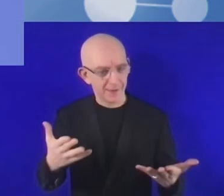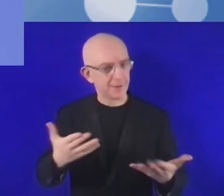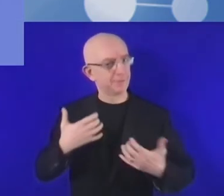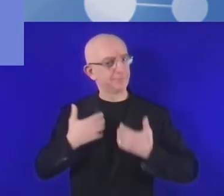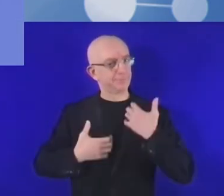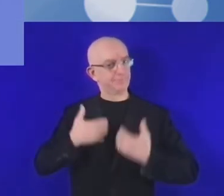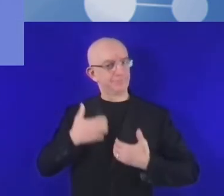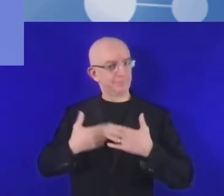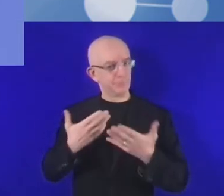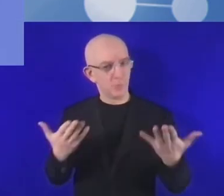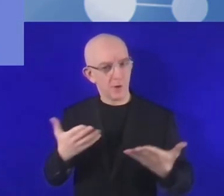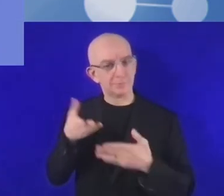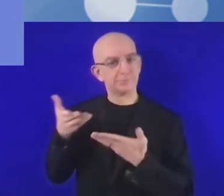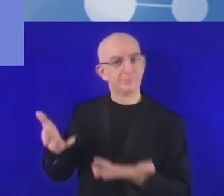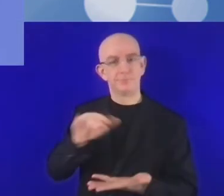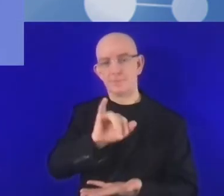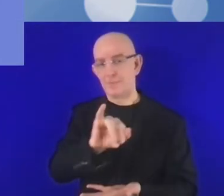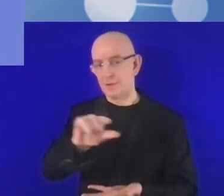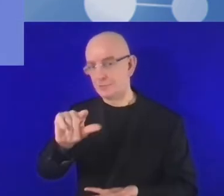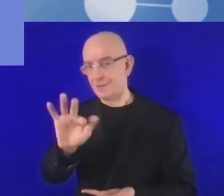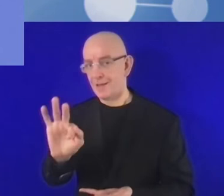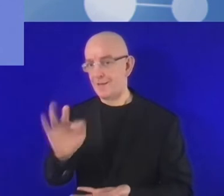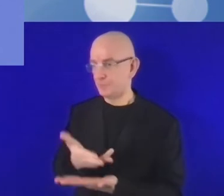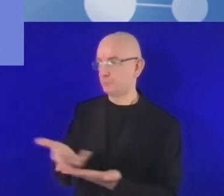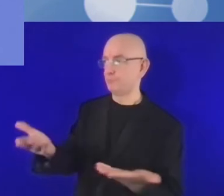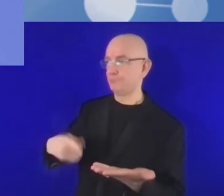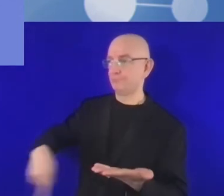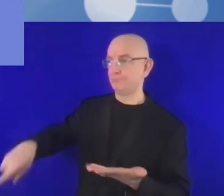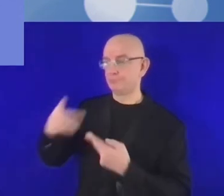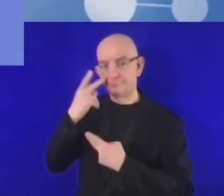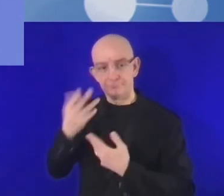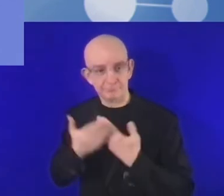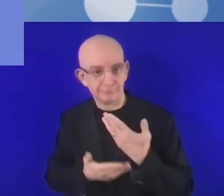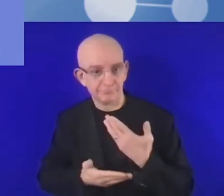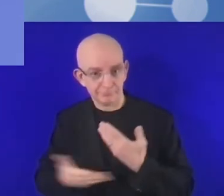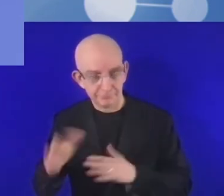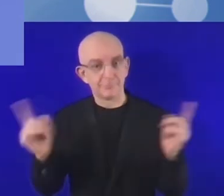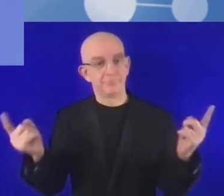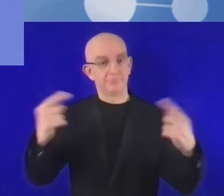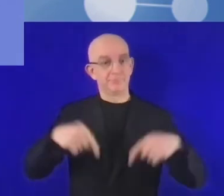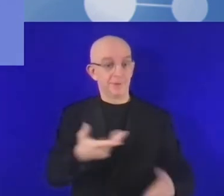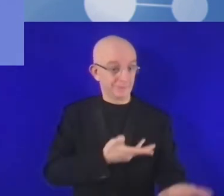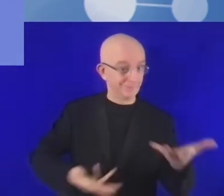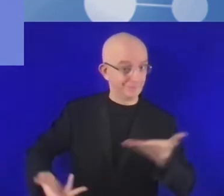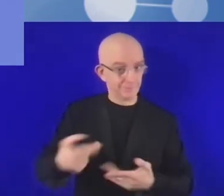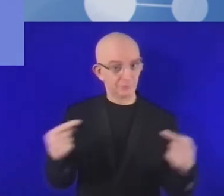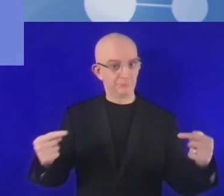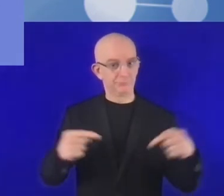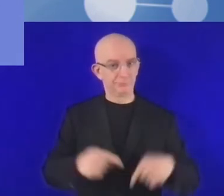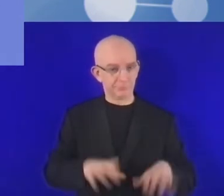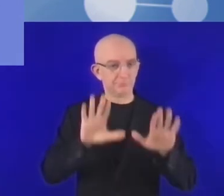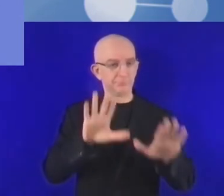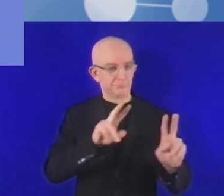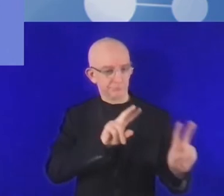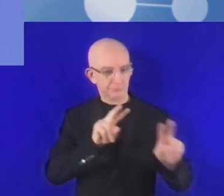在我们欢迎大家请到俄罗斯去参加第20届。下面我们看一